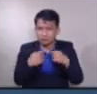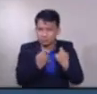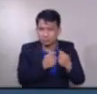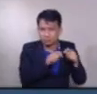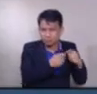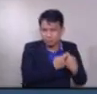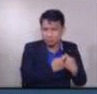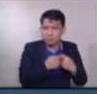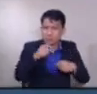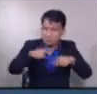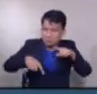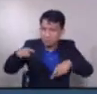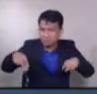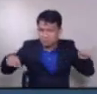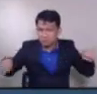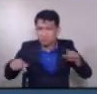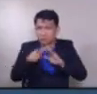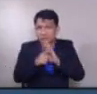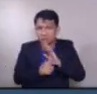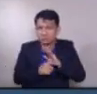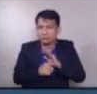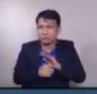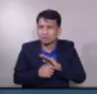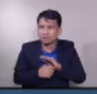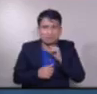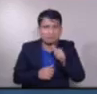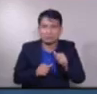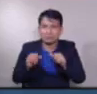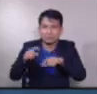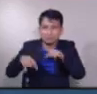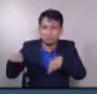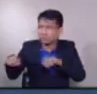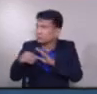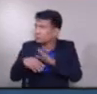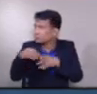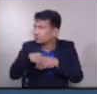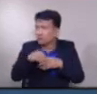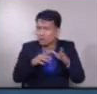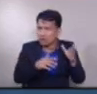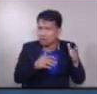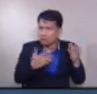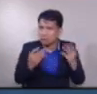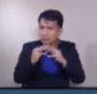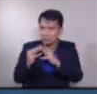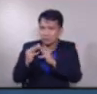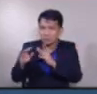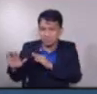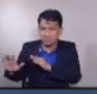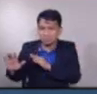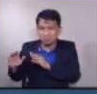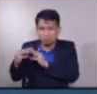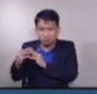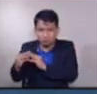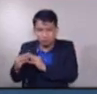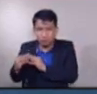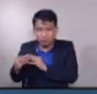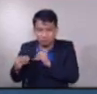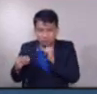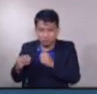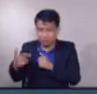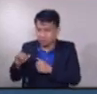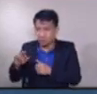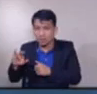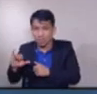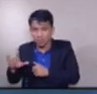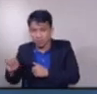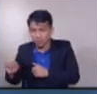di ba? Magkakaiba nga yung mga kaya customs. Nga, ang, hindi naman lahat ng nasa labas ng Muslim Sharia law,